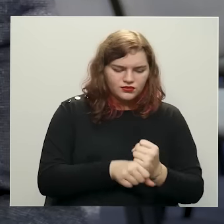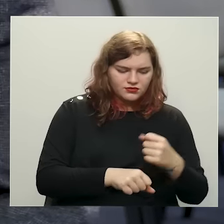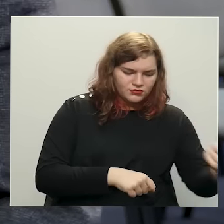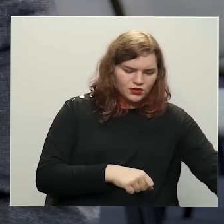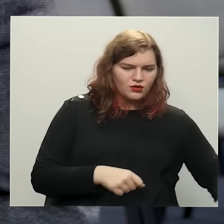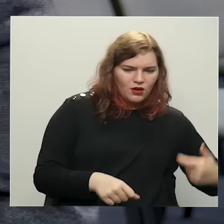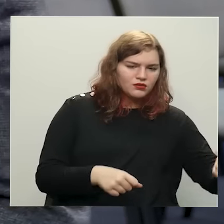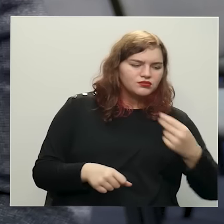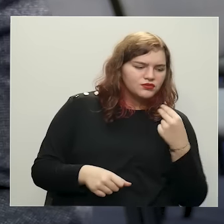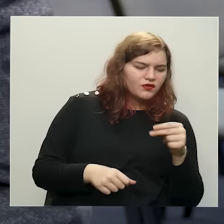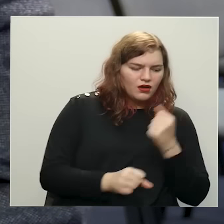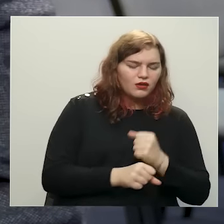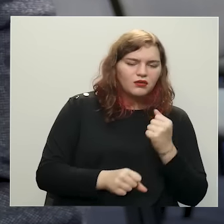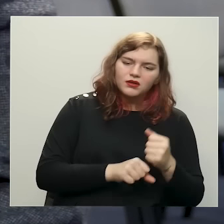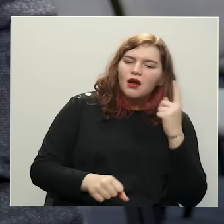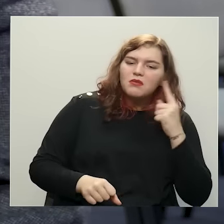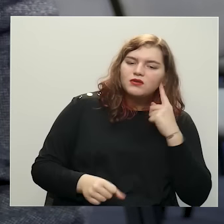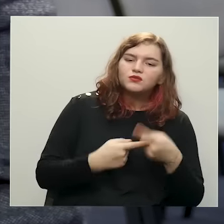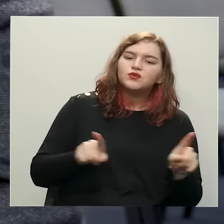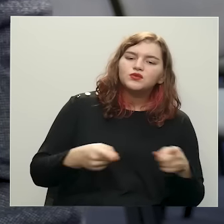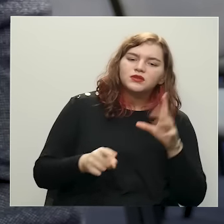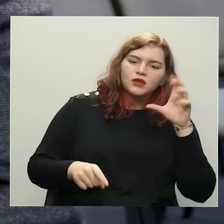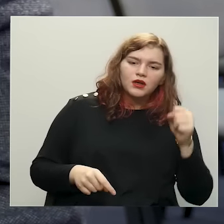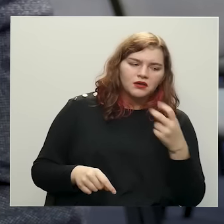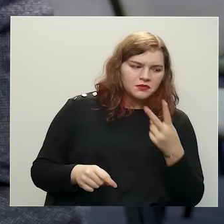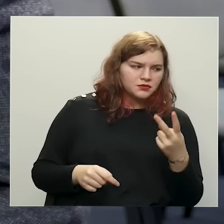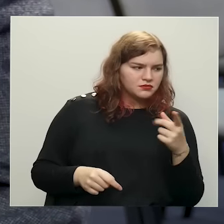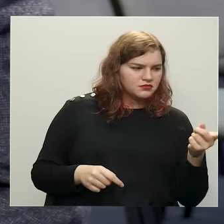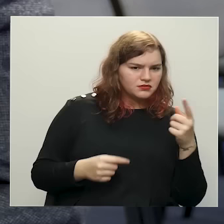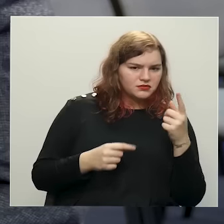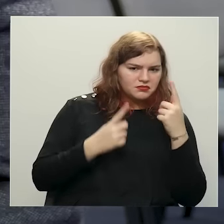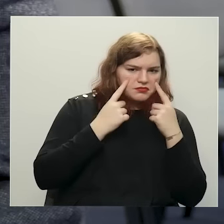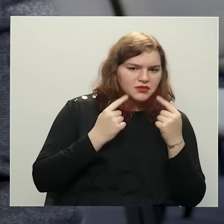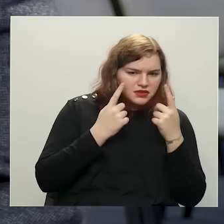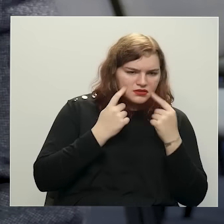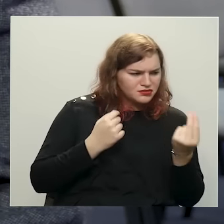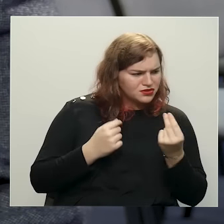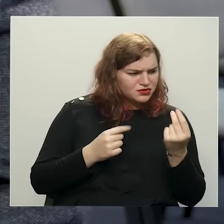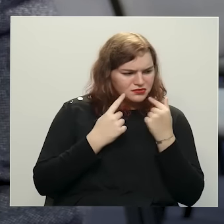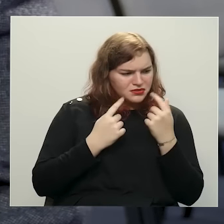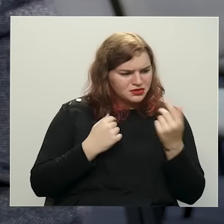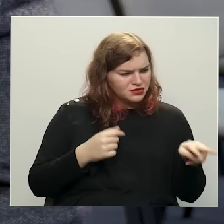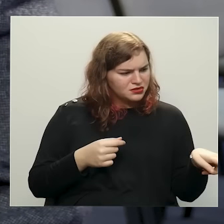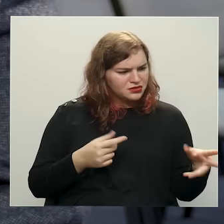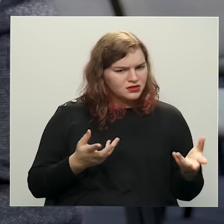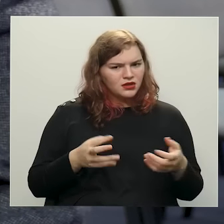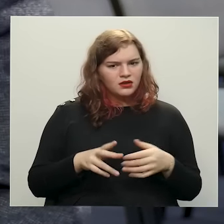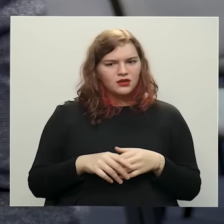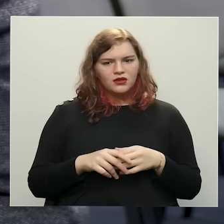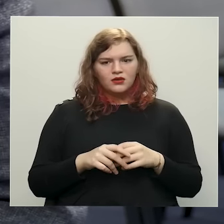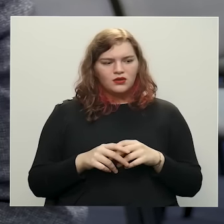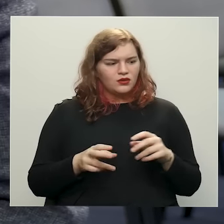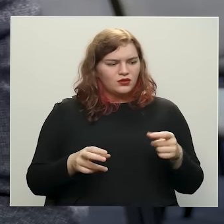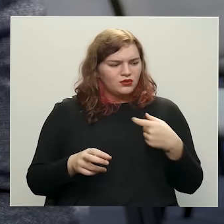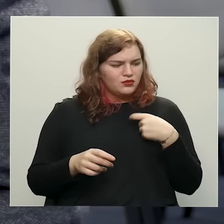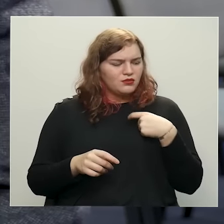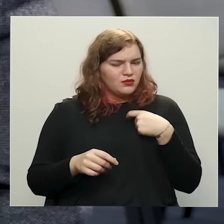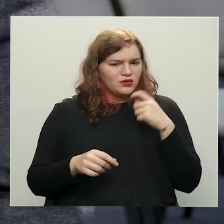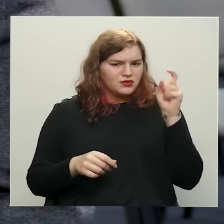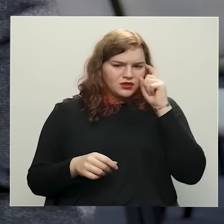avut ceva probleme pe acolo, nu mă-l văd că plânge ăsta. Bă, dar ce-i cu tine? Bă, dar nu pot să cred,